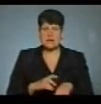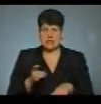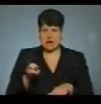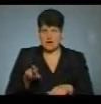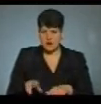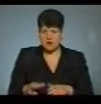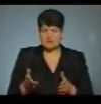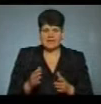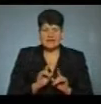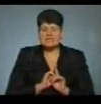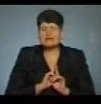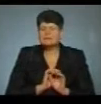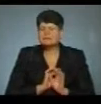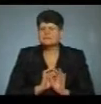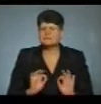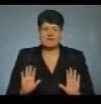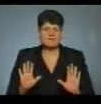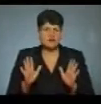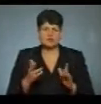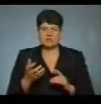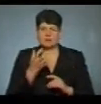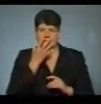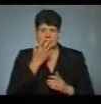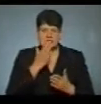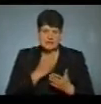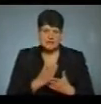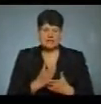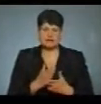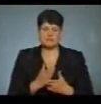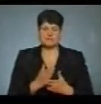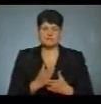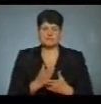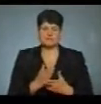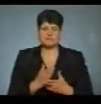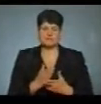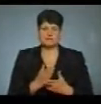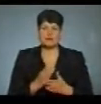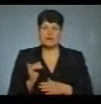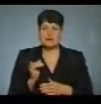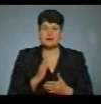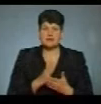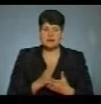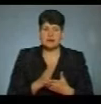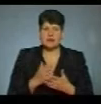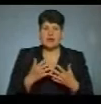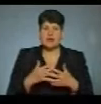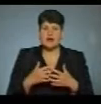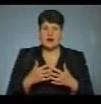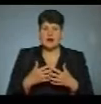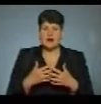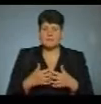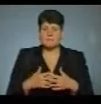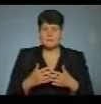якому ідеальний варіант – це коли там є кисень, так, або є кисневий концентратор, і є апарат штучної вентиляції